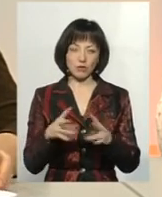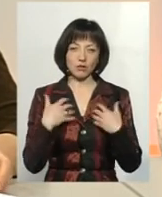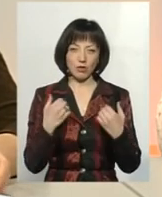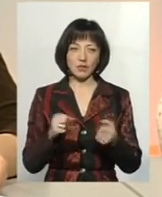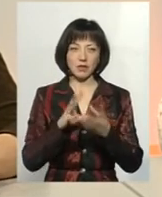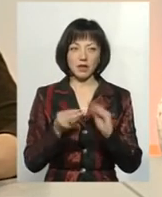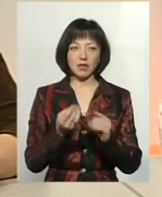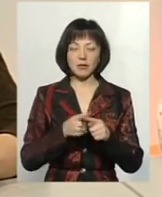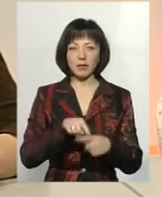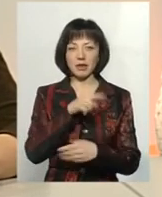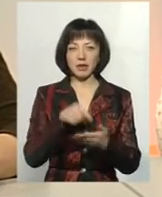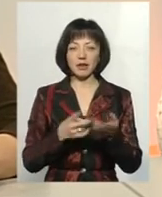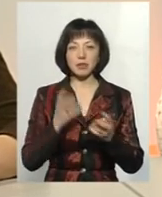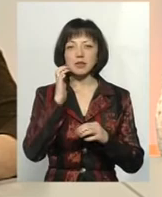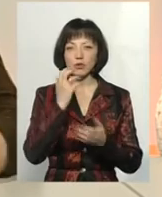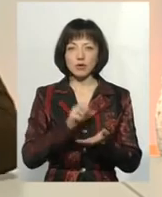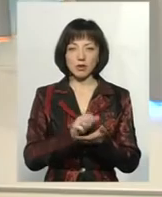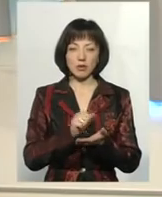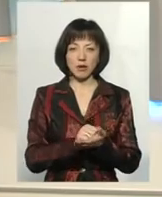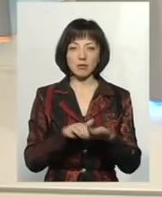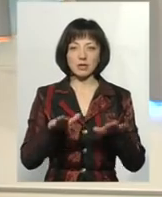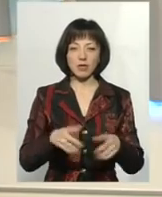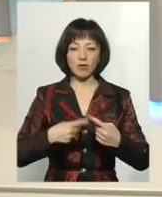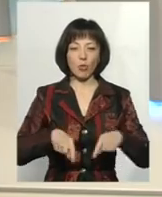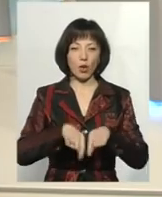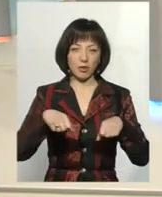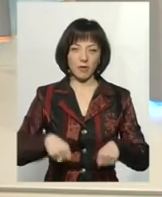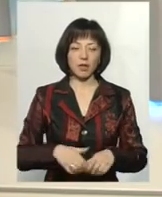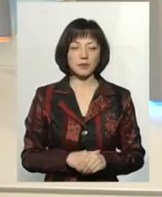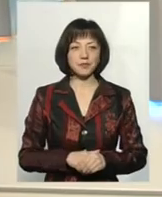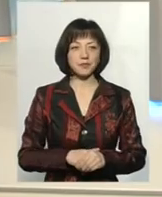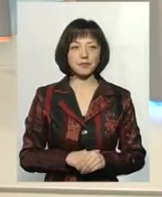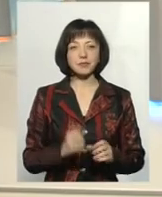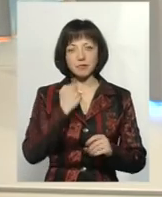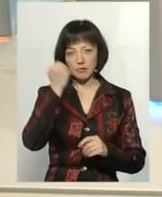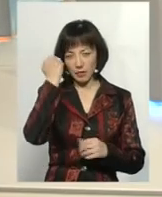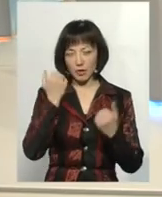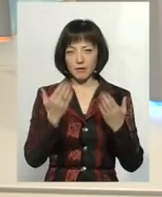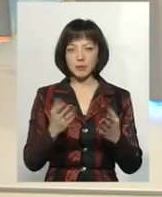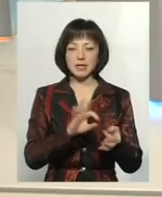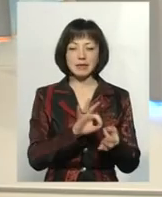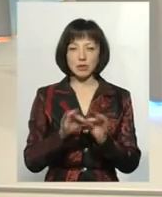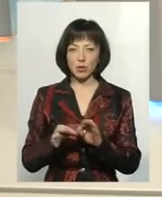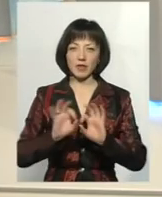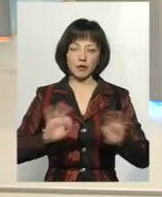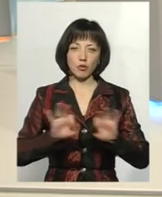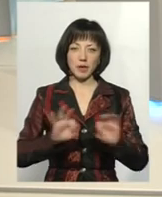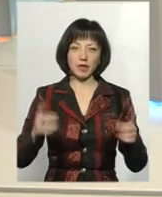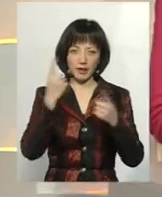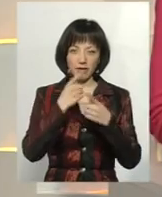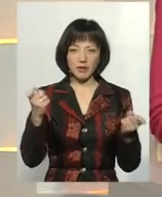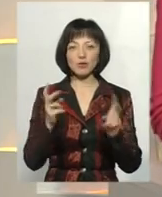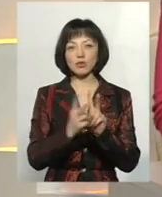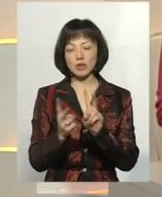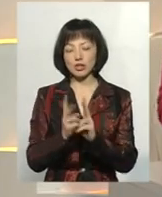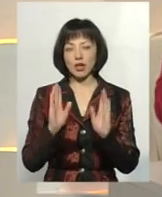І взагалі це питання треба серйозно займатися місцевим органам влади. Дуже дякуємо вам за змістовний і інформативний ефір. Будемо ще з